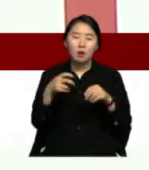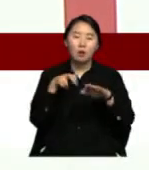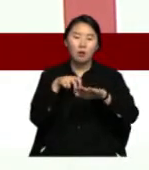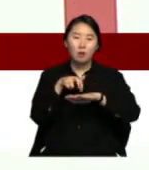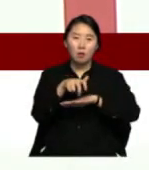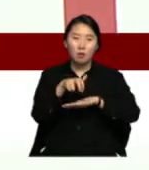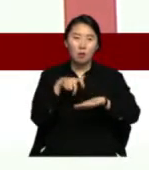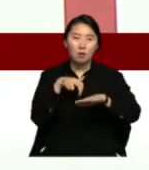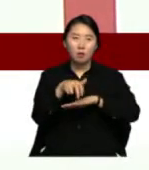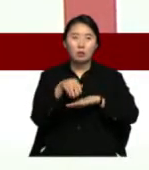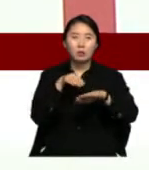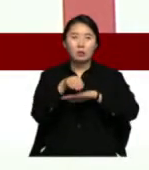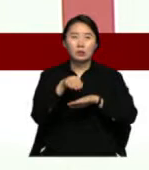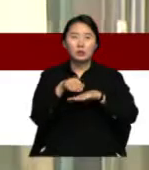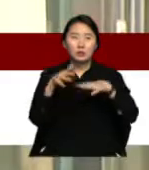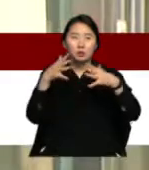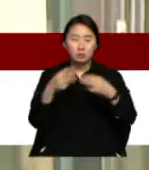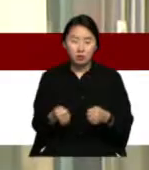행거